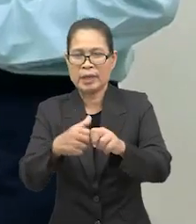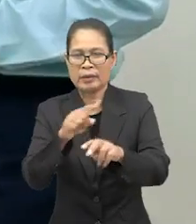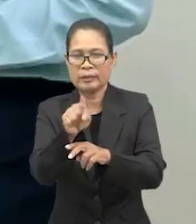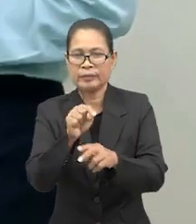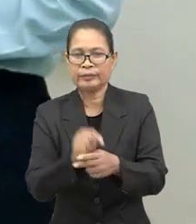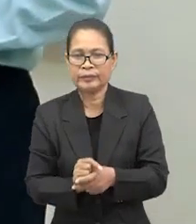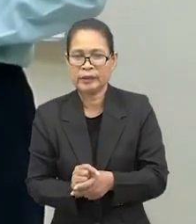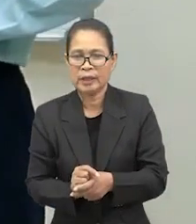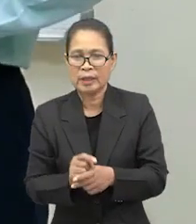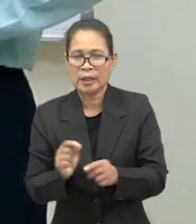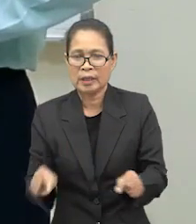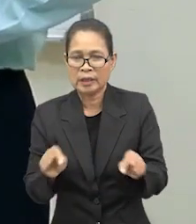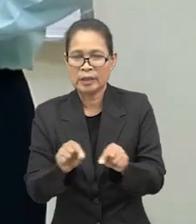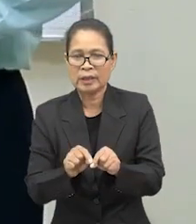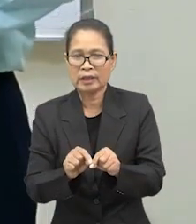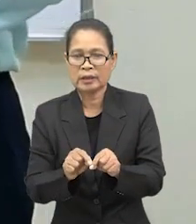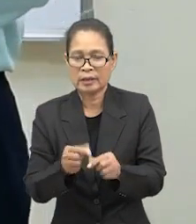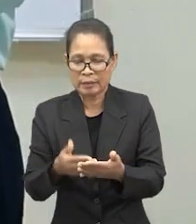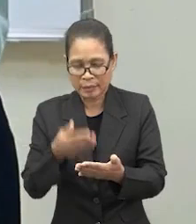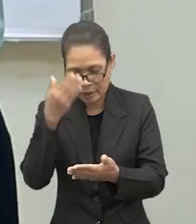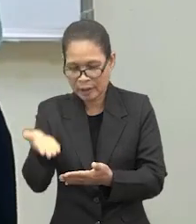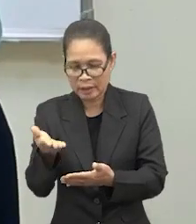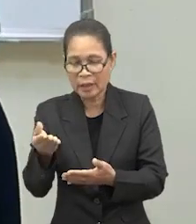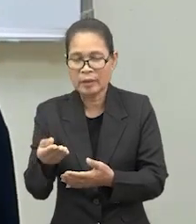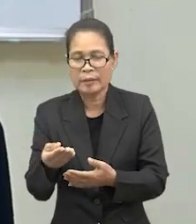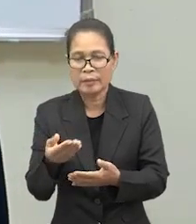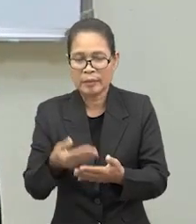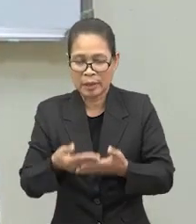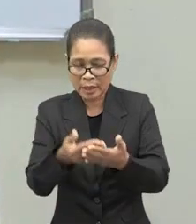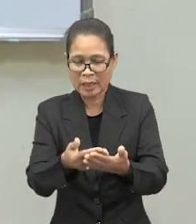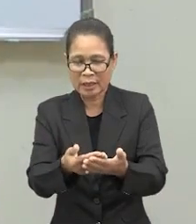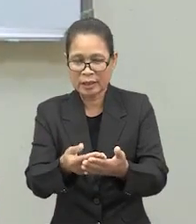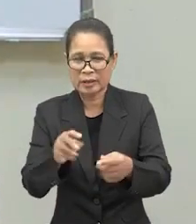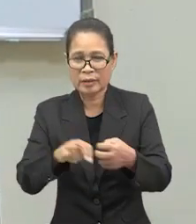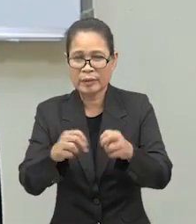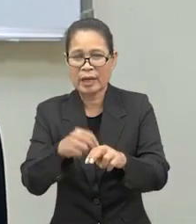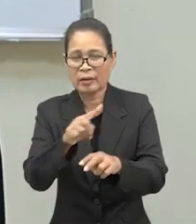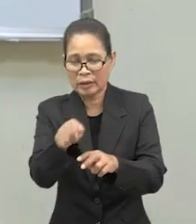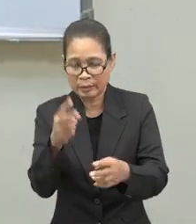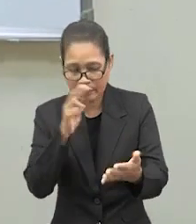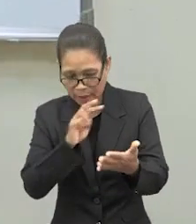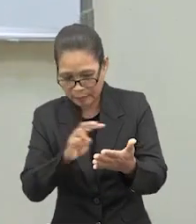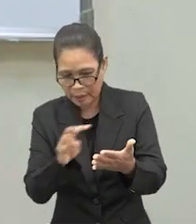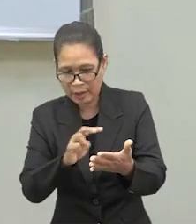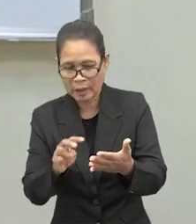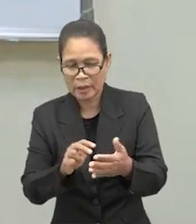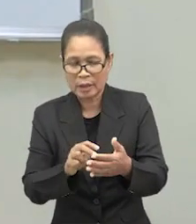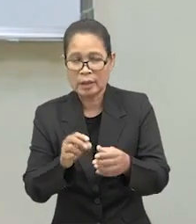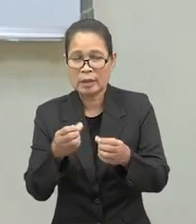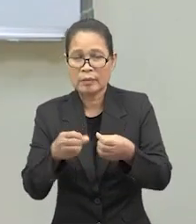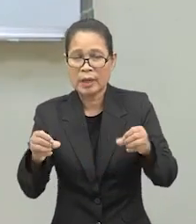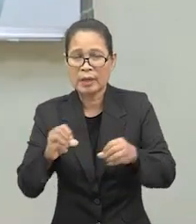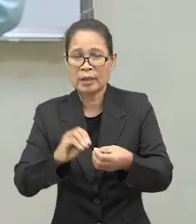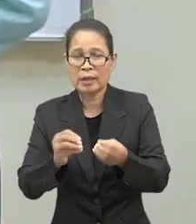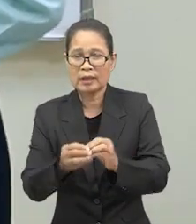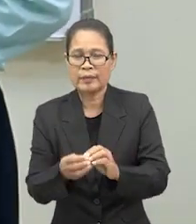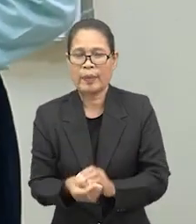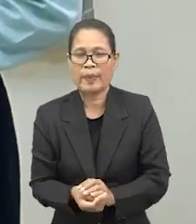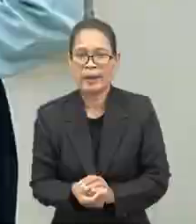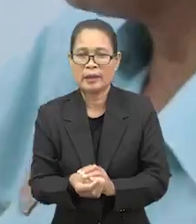đâm bay bằng cao chía chùm nọt chẳng đâm bay bằng cao chùm nọt nụ cao dựng trâu tay phì nứt từ mưa là bạc